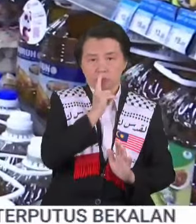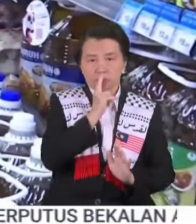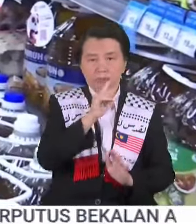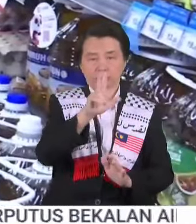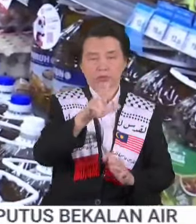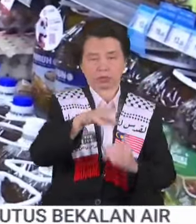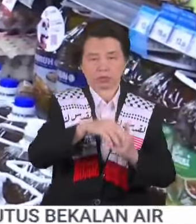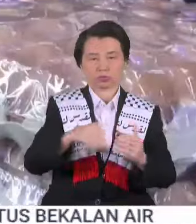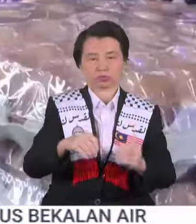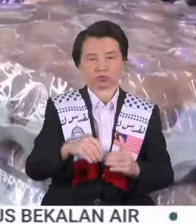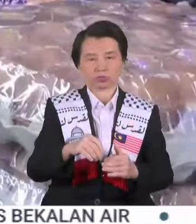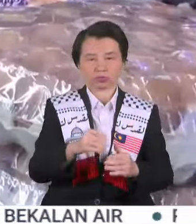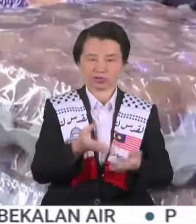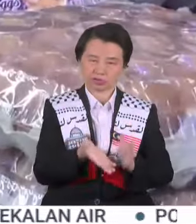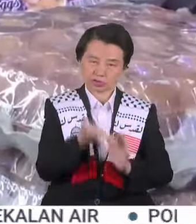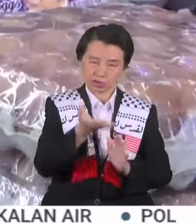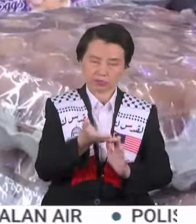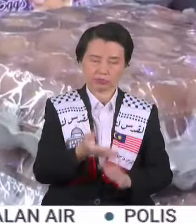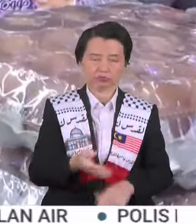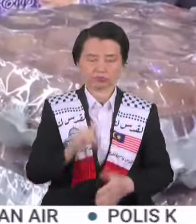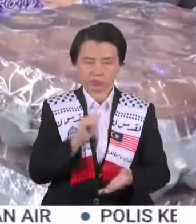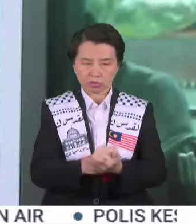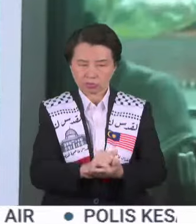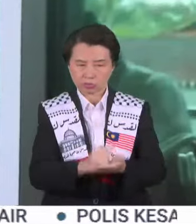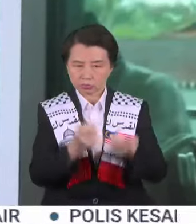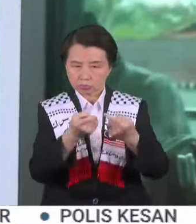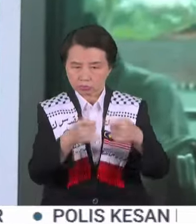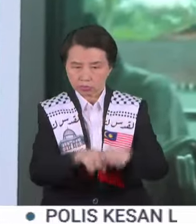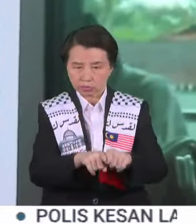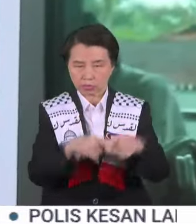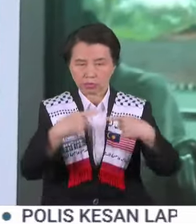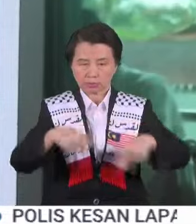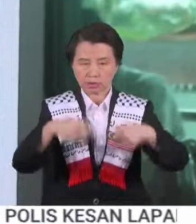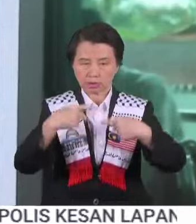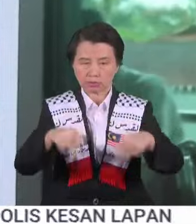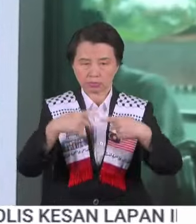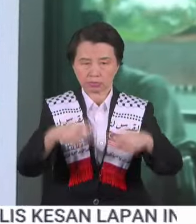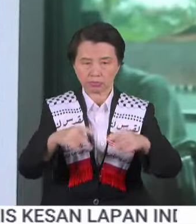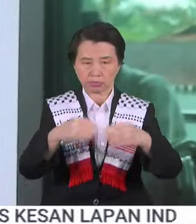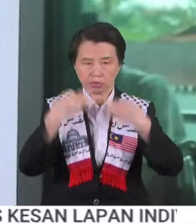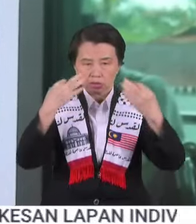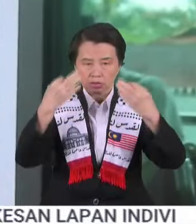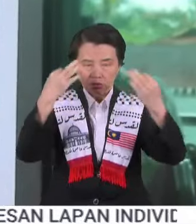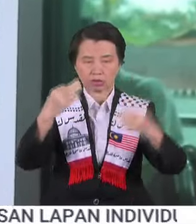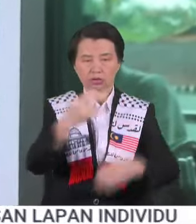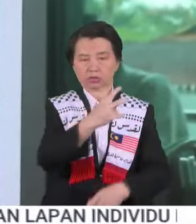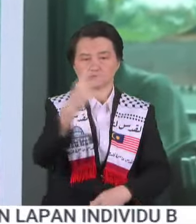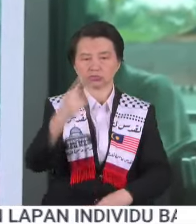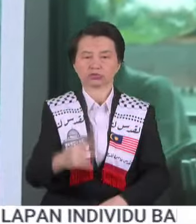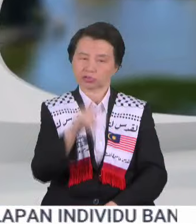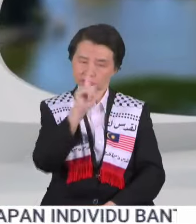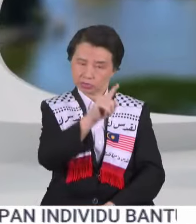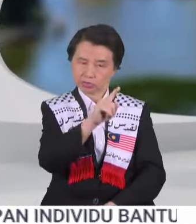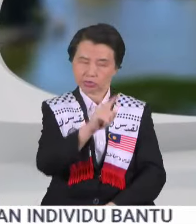RM3 sebungkus. Perkara itu telah didapati berlaku di pasar basah terkemuka di Kuching.